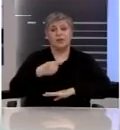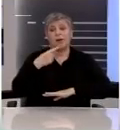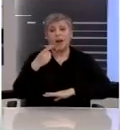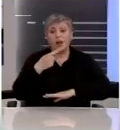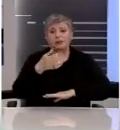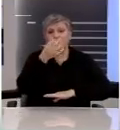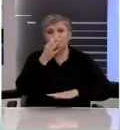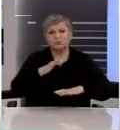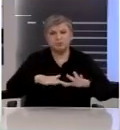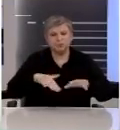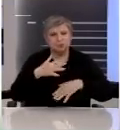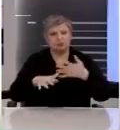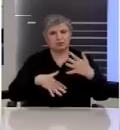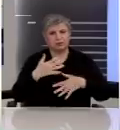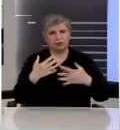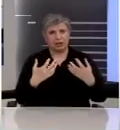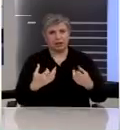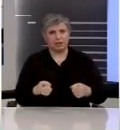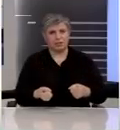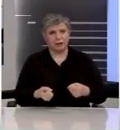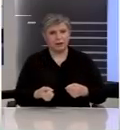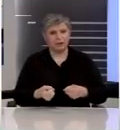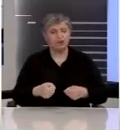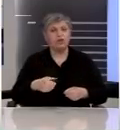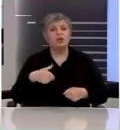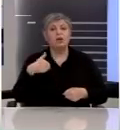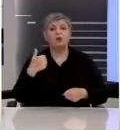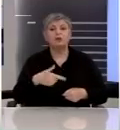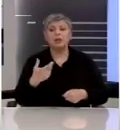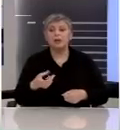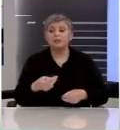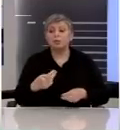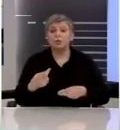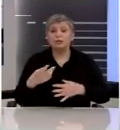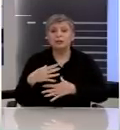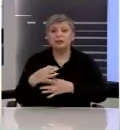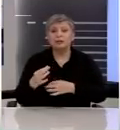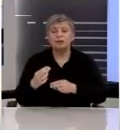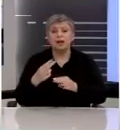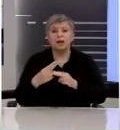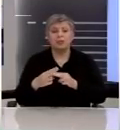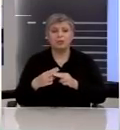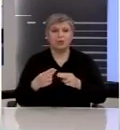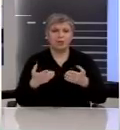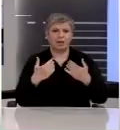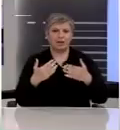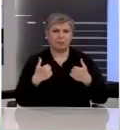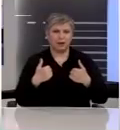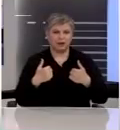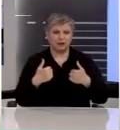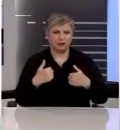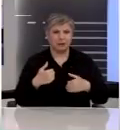σκανδαλολογία και την παραφιλολογία περί μη επισήμου εκπροσωπήσεως στην άποψη, λέτε, του